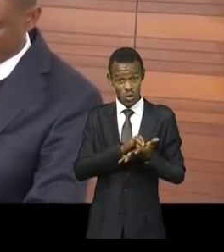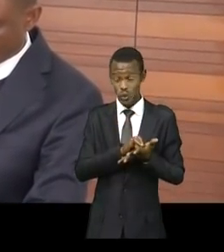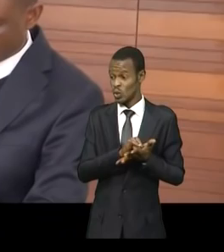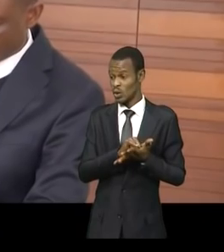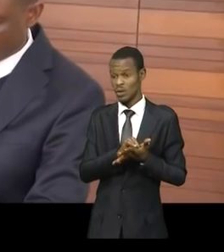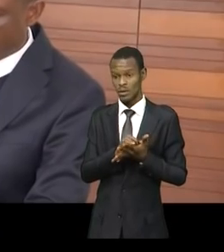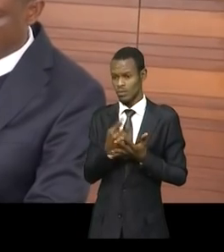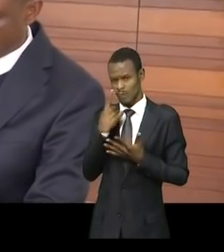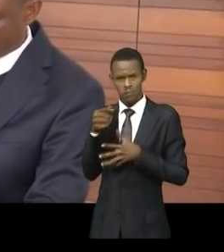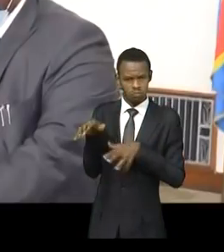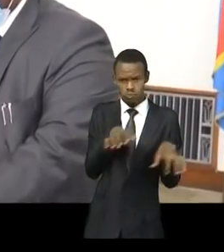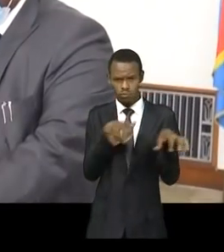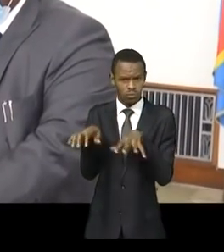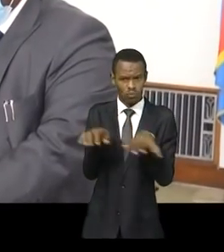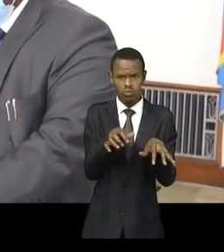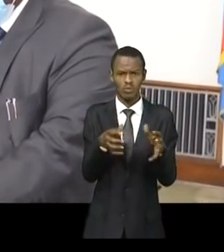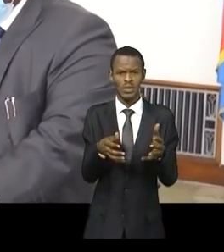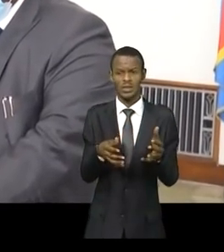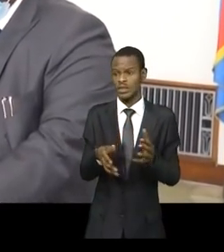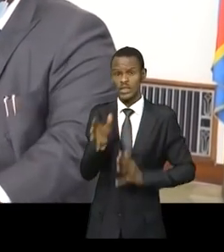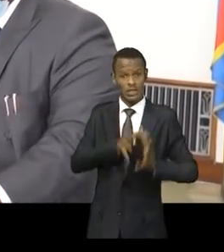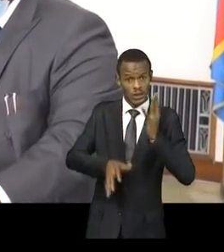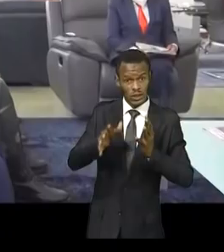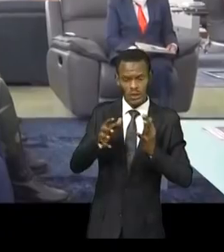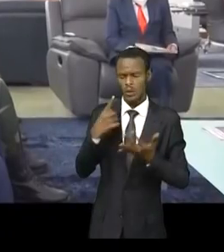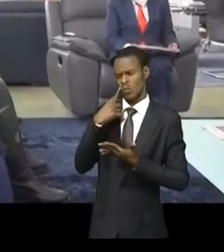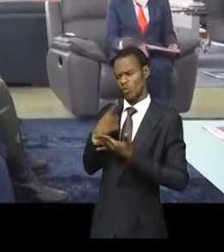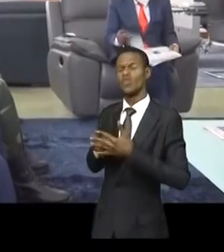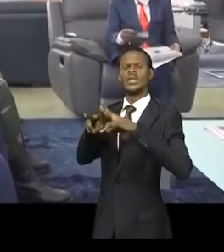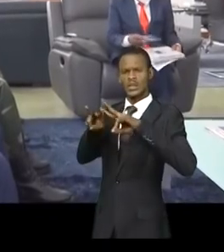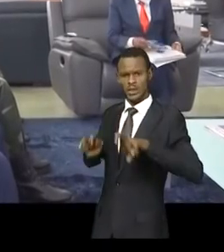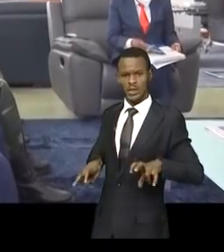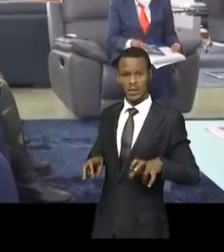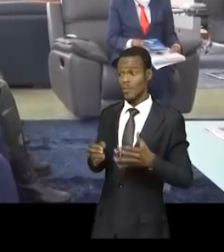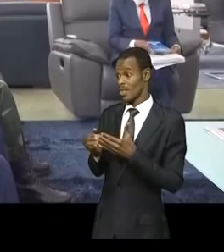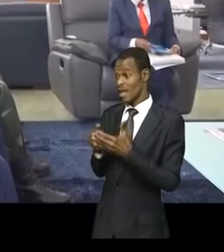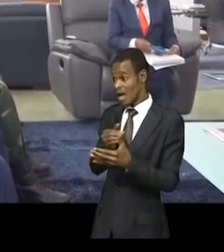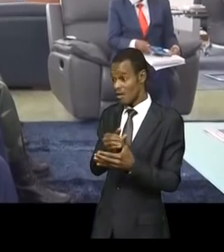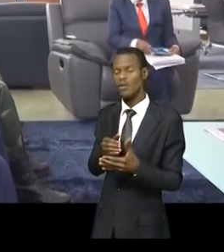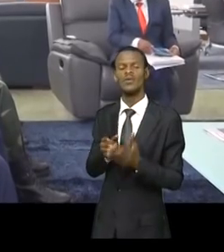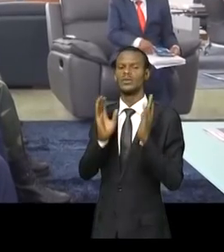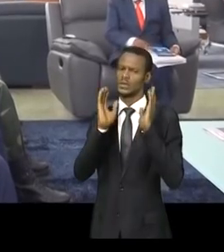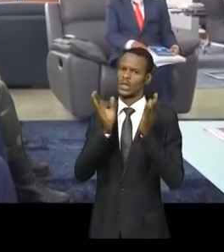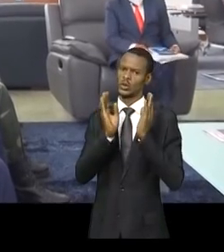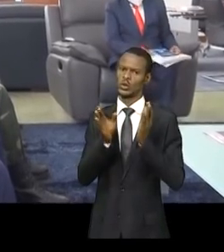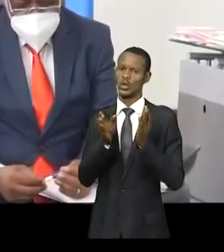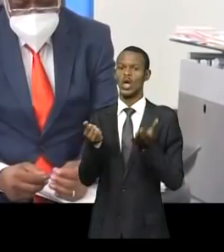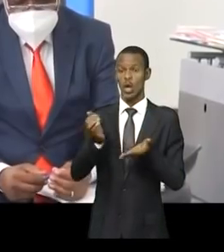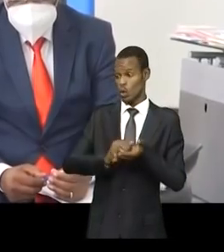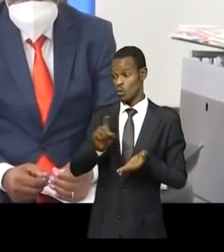gestes sont analysés. Vous devez avoir cela à l'esprit avant de les appeler à l'amour du pays. Conscients de la